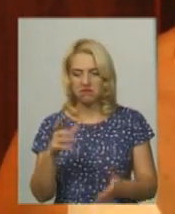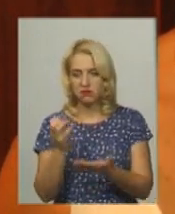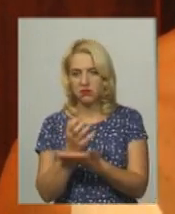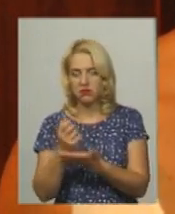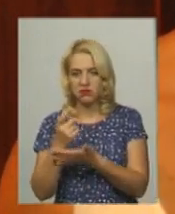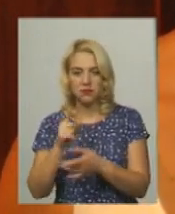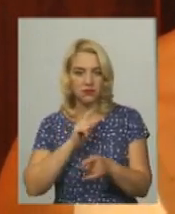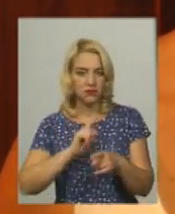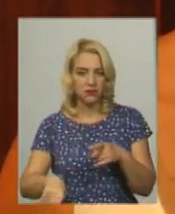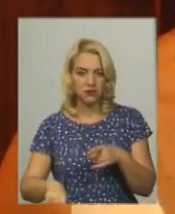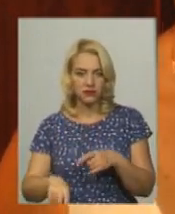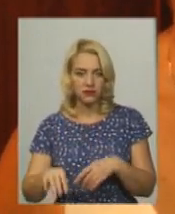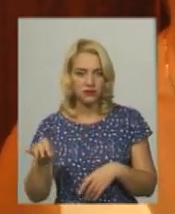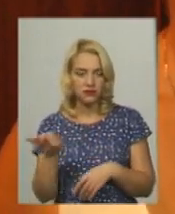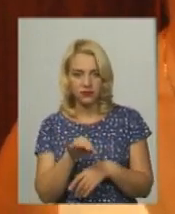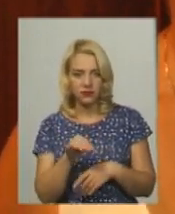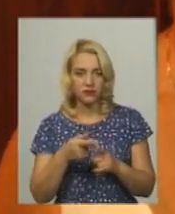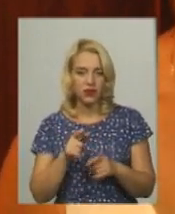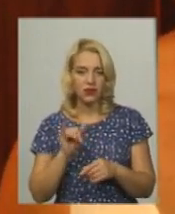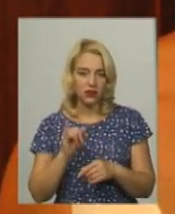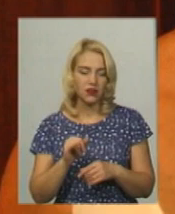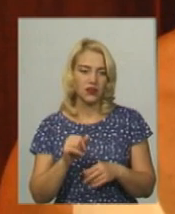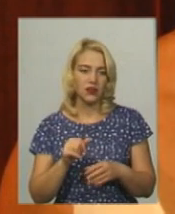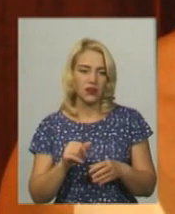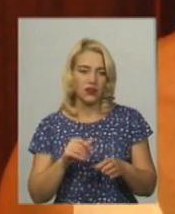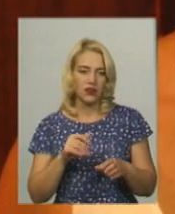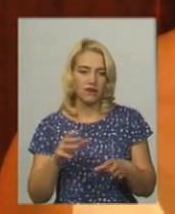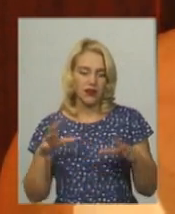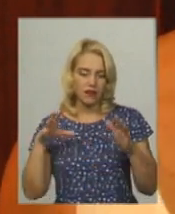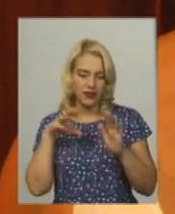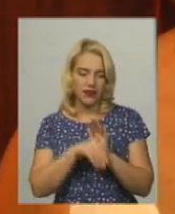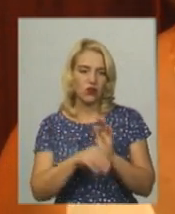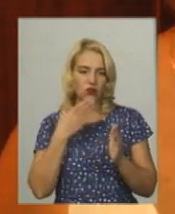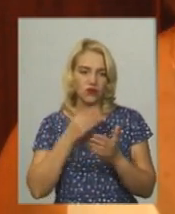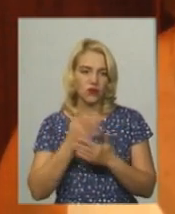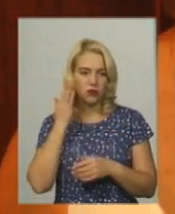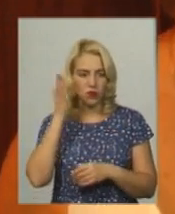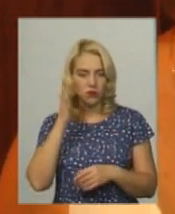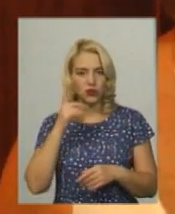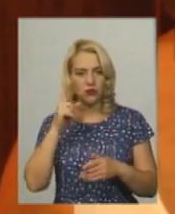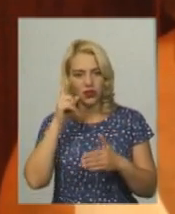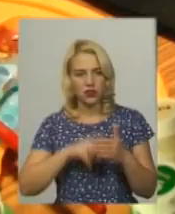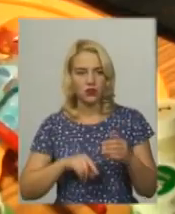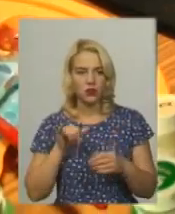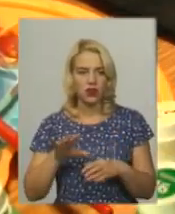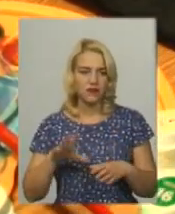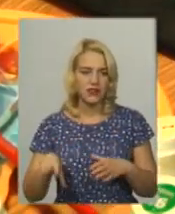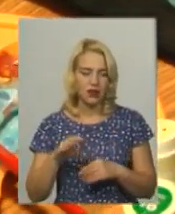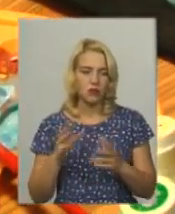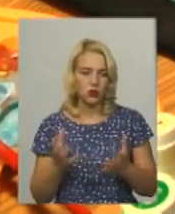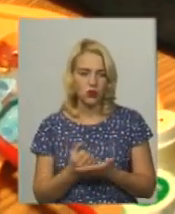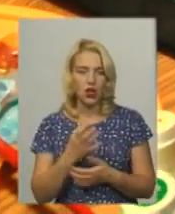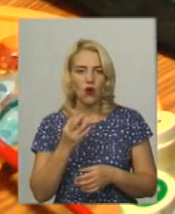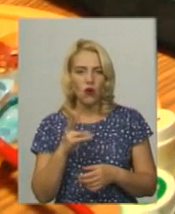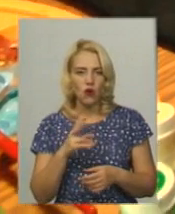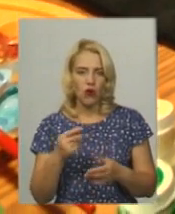і втілює свої мрії. Будемо надіятися, що воно в неї все вийде. Зараз Ольга